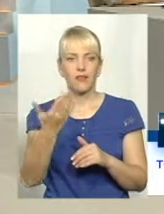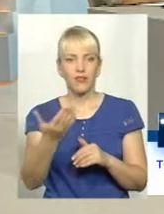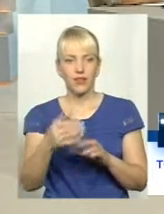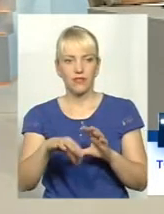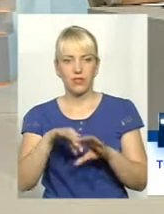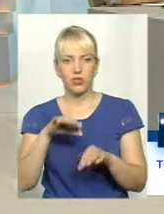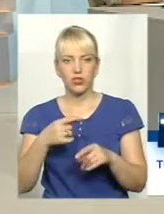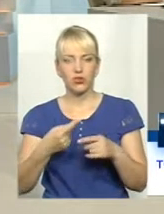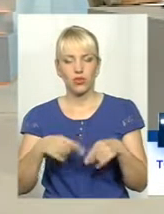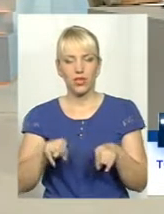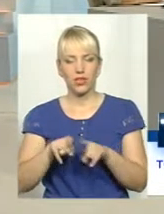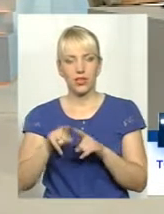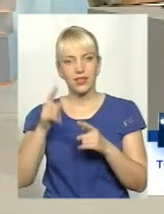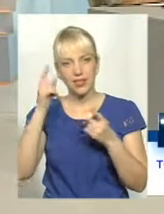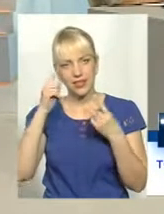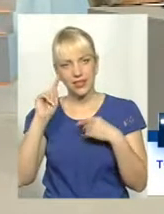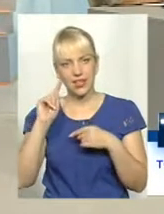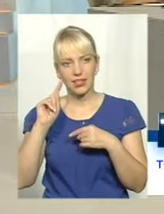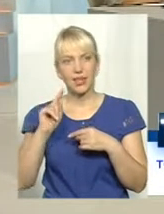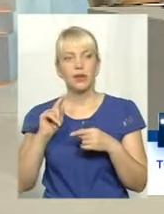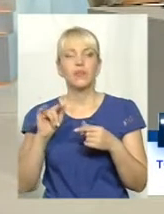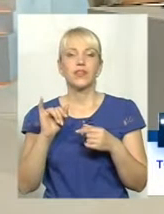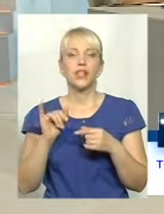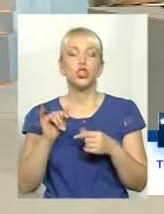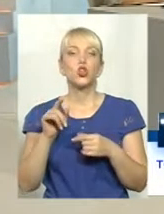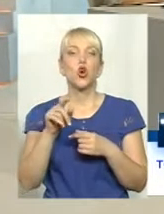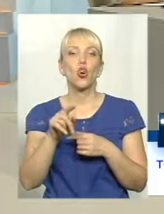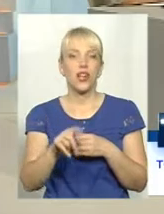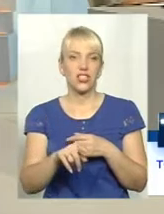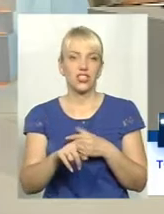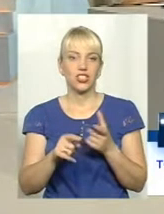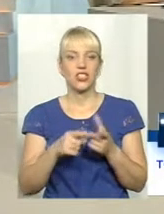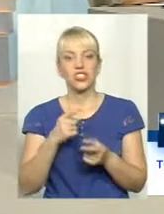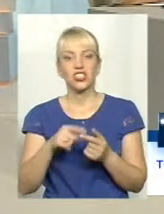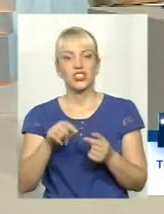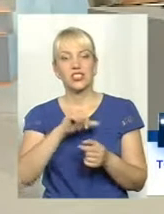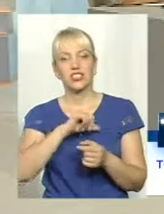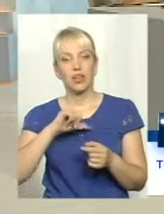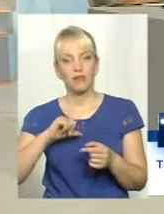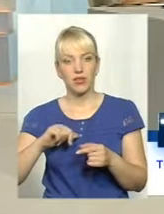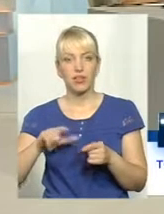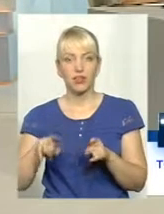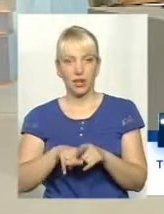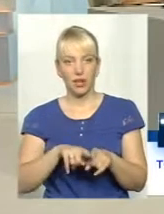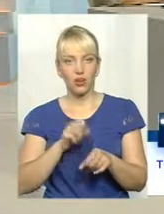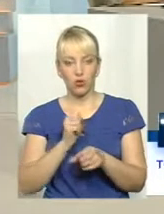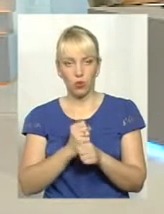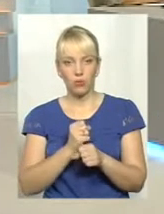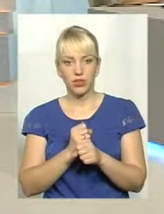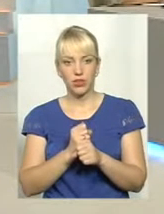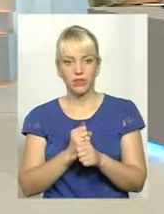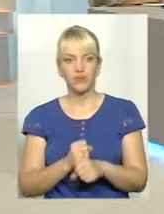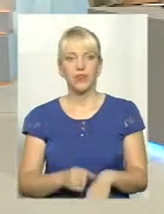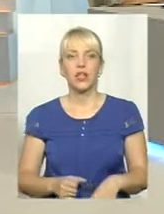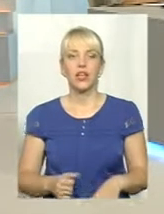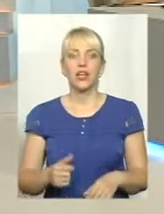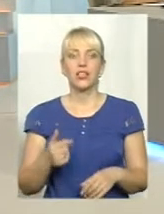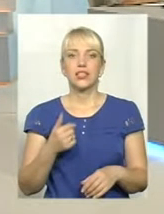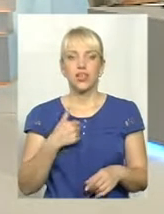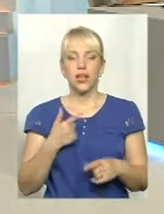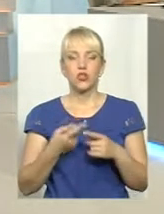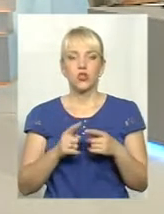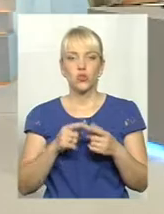особисто зупиняю погляд, придивляюся, що це за товар, що це за продукт, і зазвичай вибираю